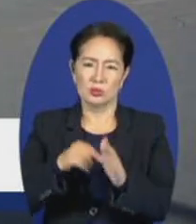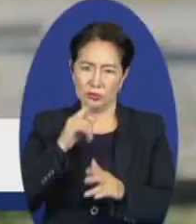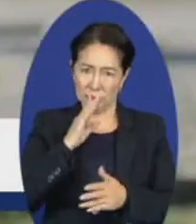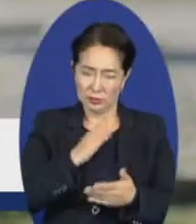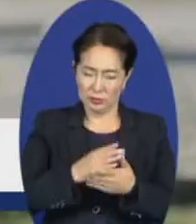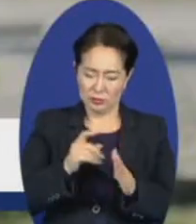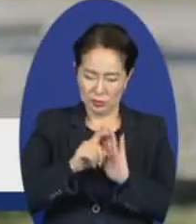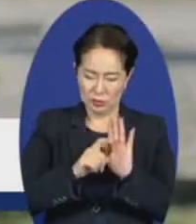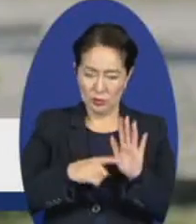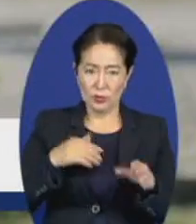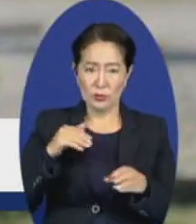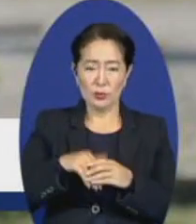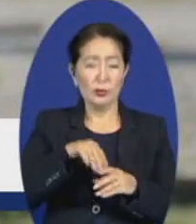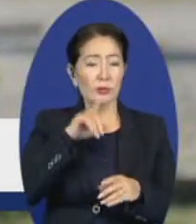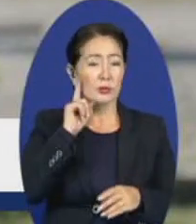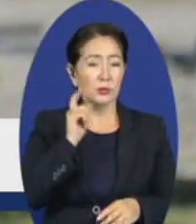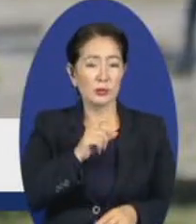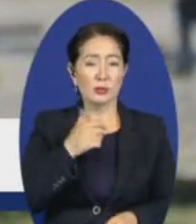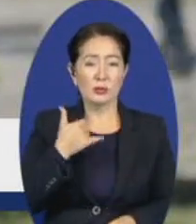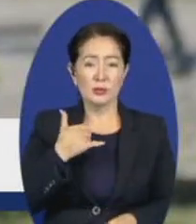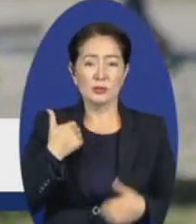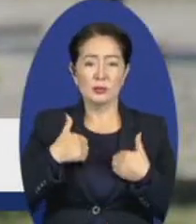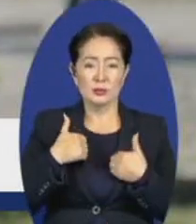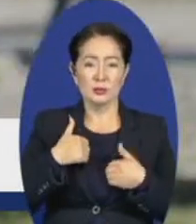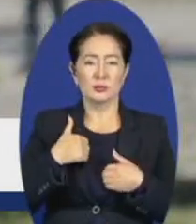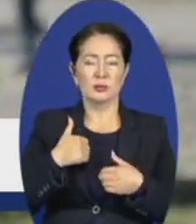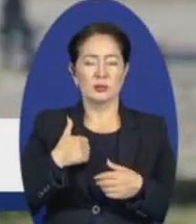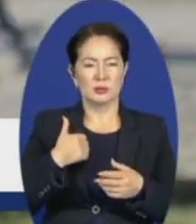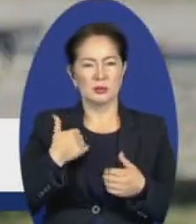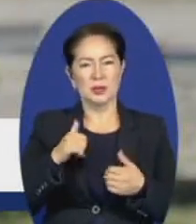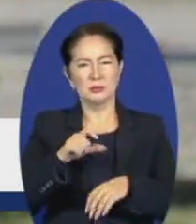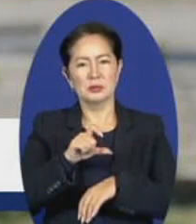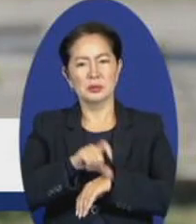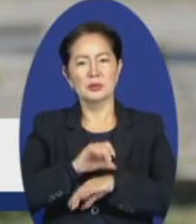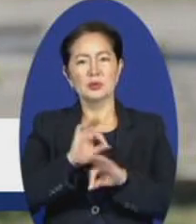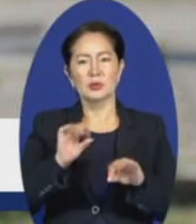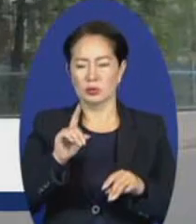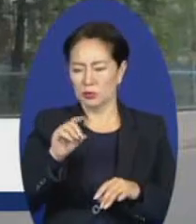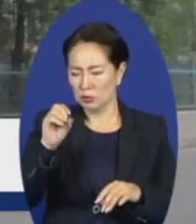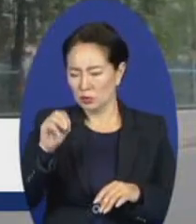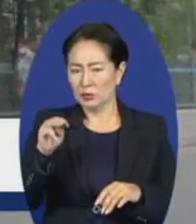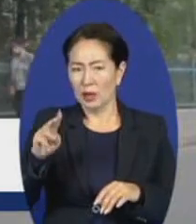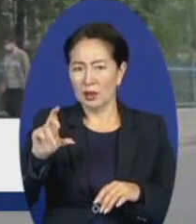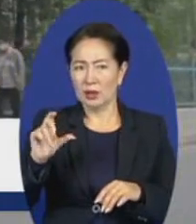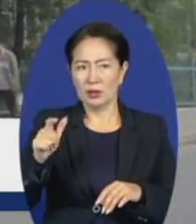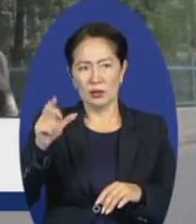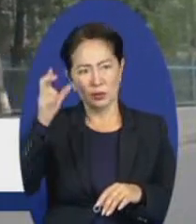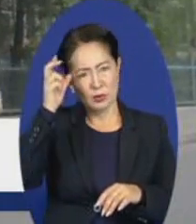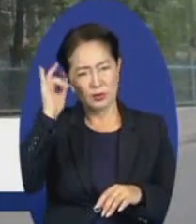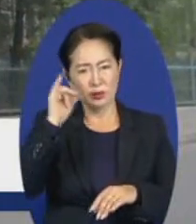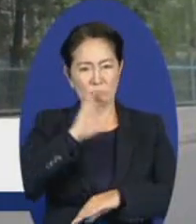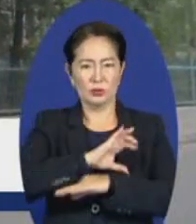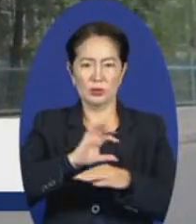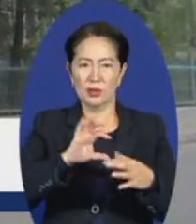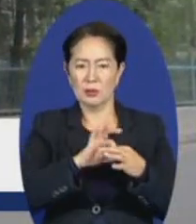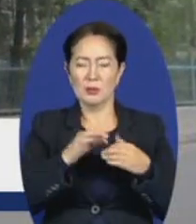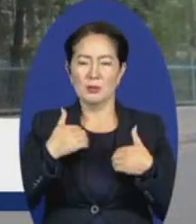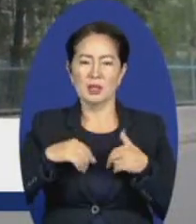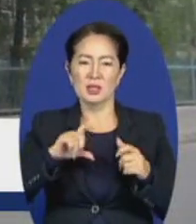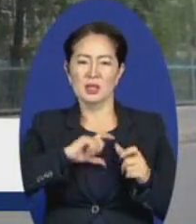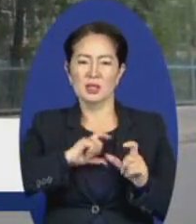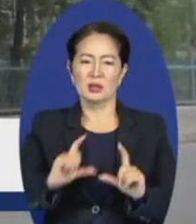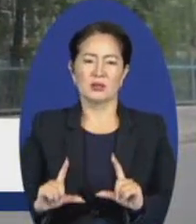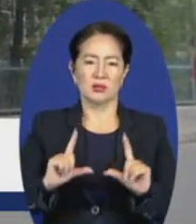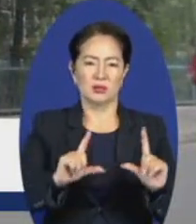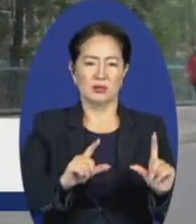төвчлэнэ. Хөтөлбөрт оролцож байгаа залуусын зарим нь багшаас өөр мэрэгжилтэй. Тэдний 100% тэтгэлгээр Монгол Улсын боловсролын их сургуультай хамтарч багшлах